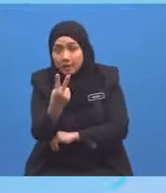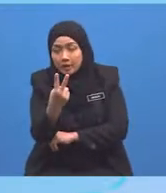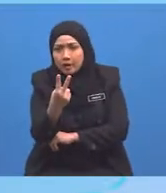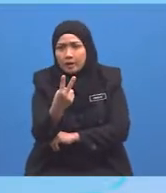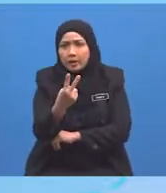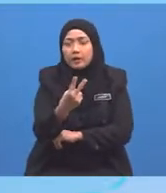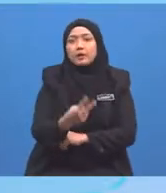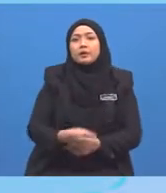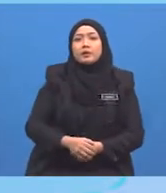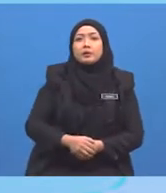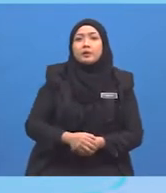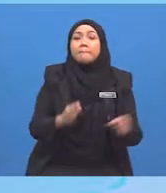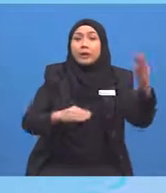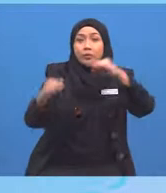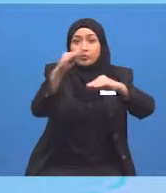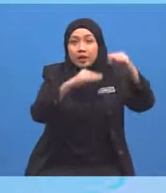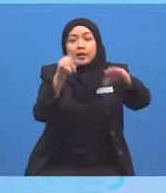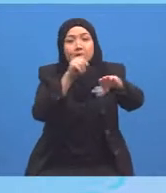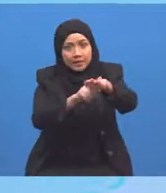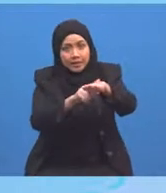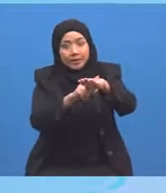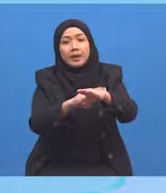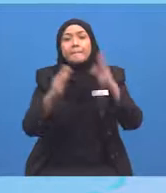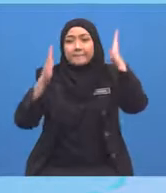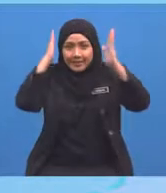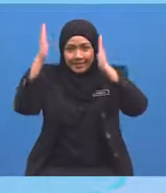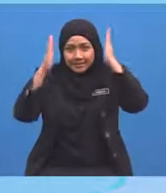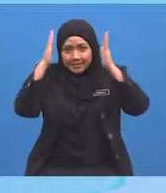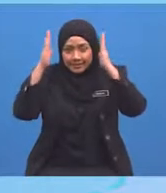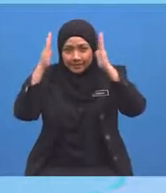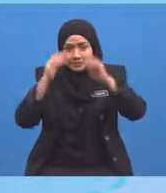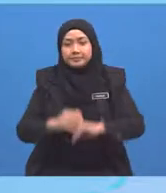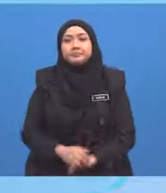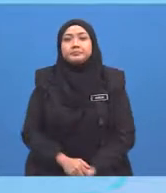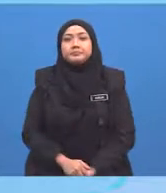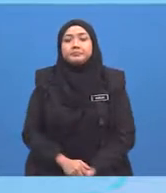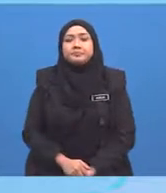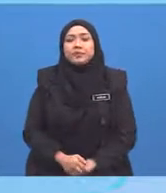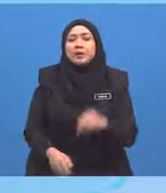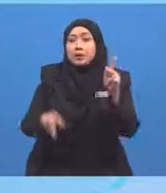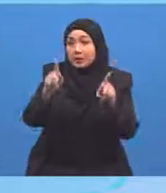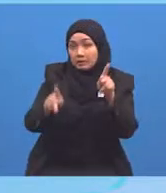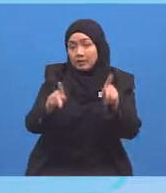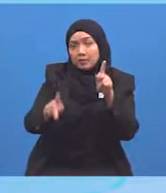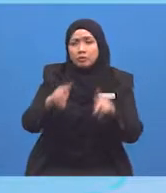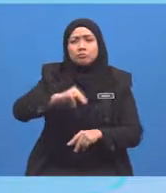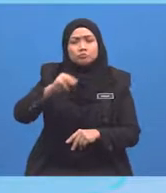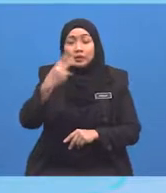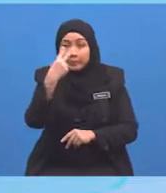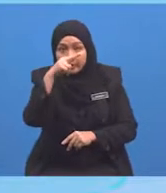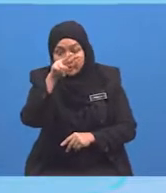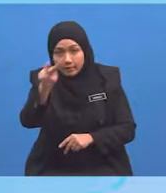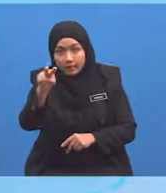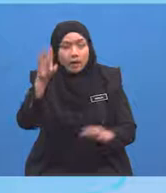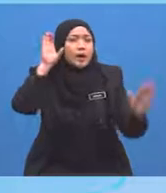Malaysia yang kaya dengan keunikan seni bina. Jika anda perhatikan mercu